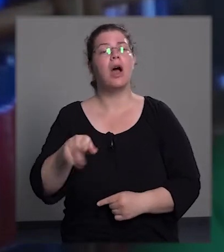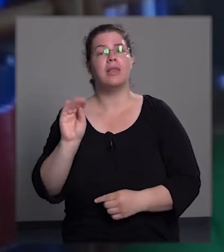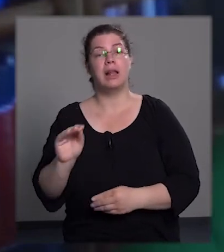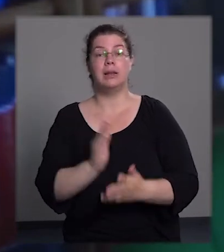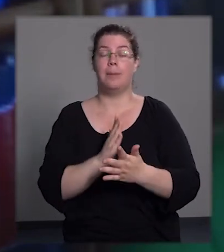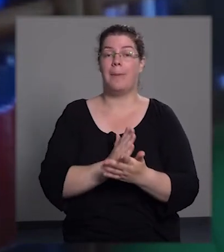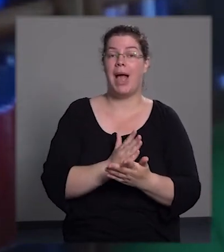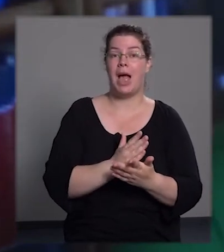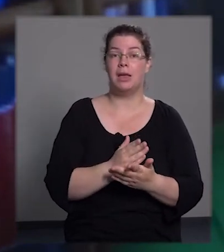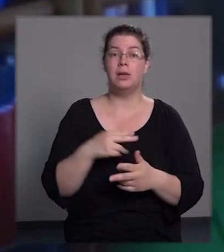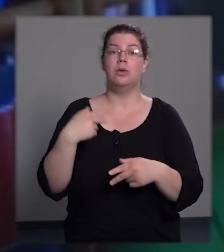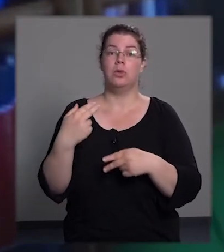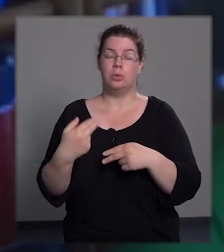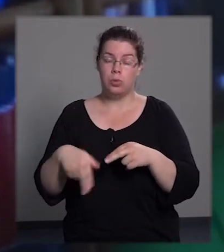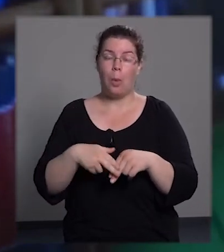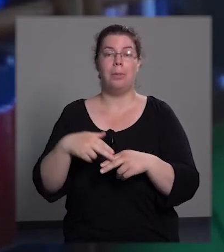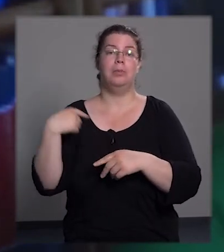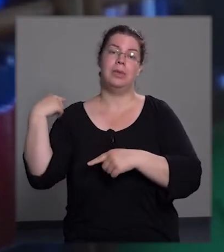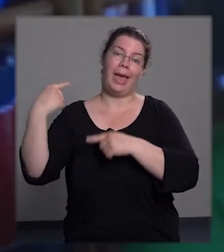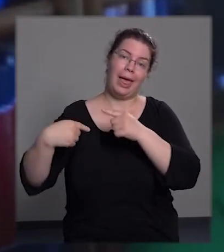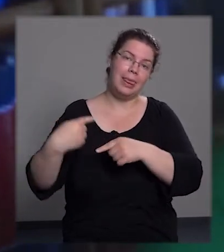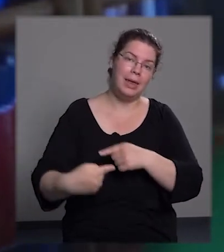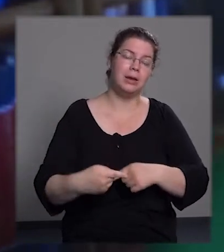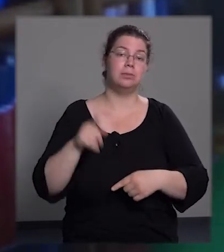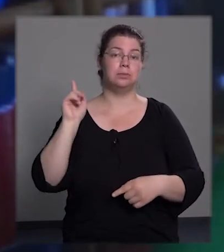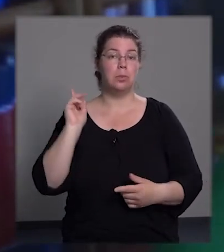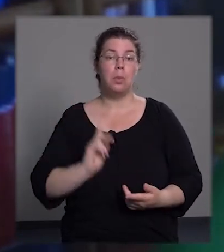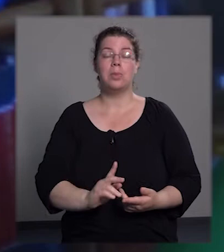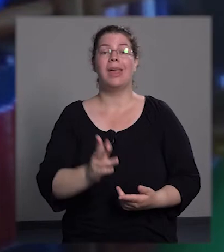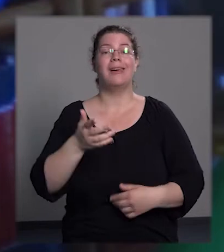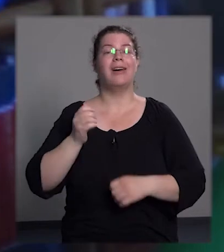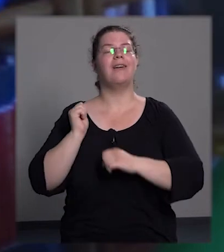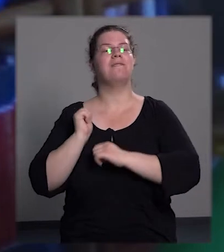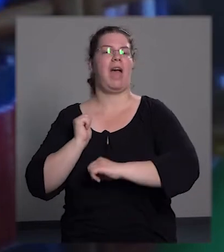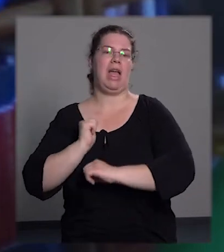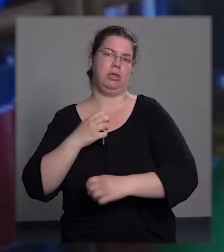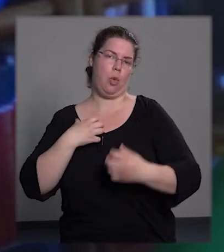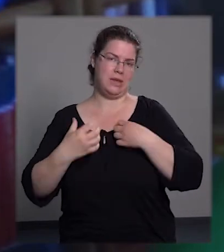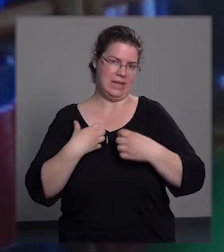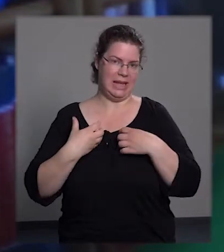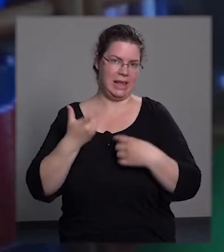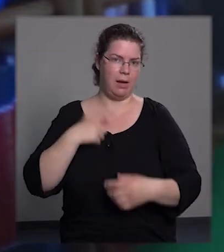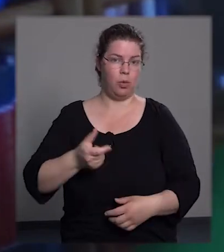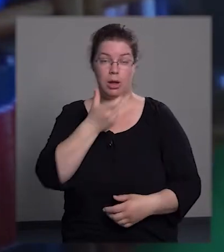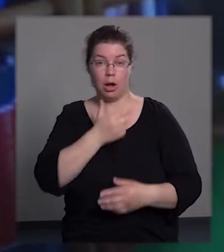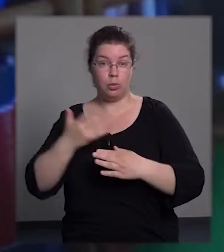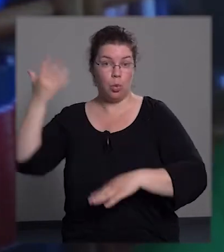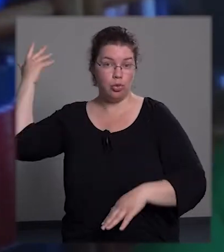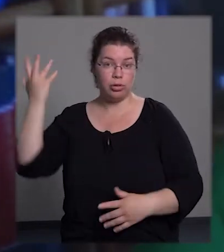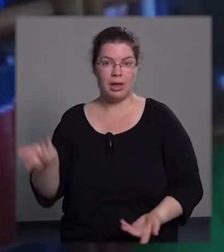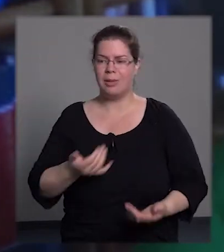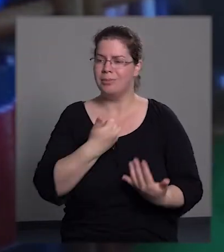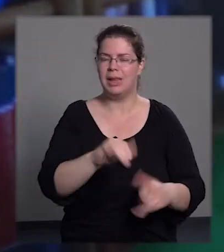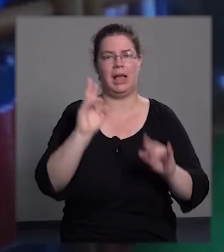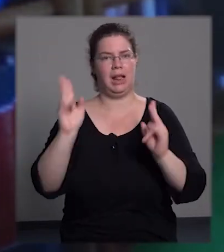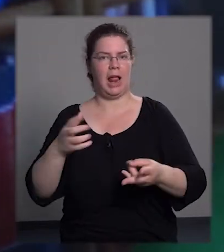már több generációra visszamenően is vándorszínészek voltak az ő ősei. Tehát ott mindenkinek színésznek kellett